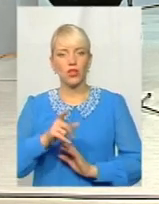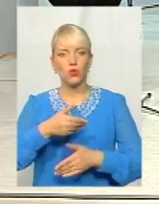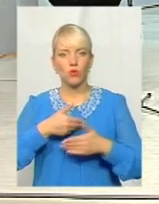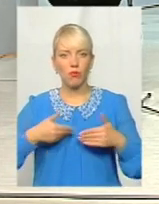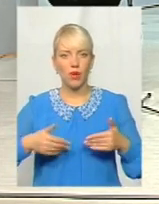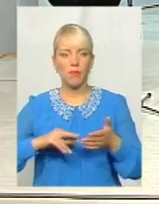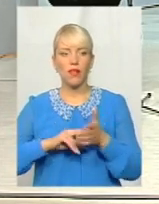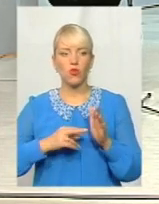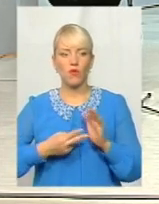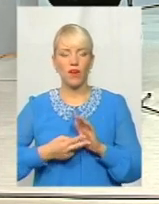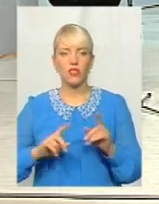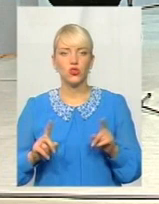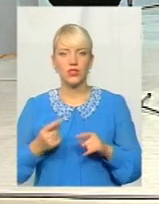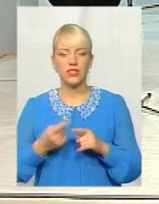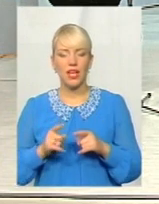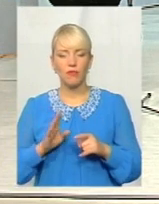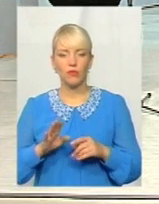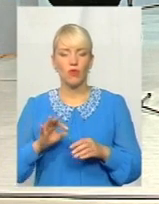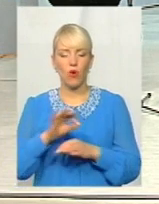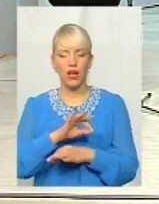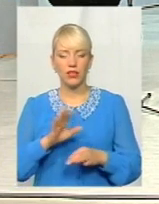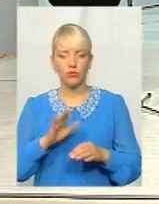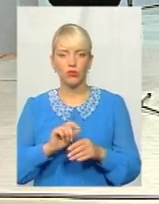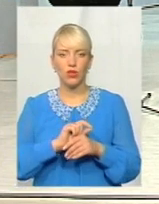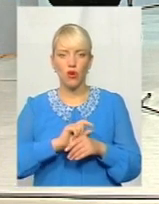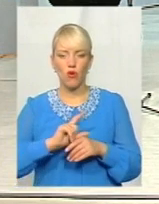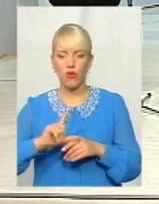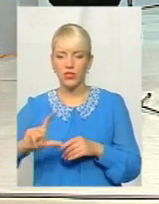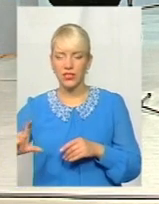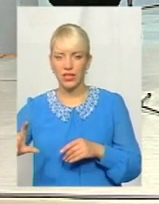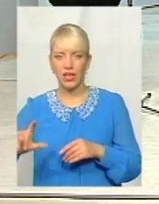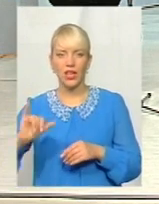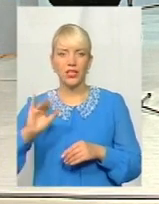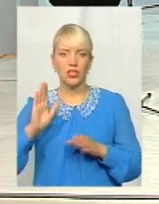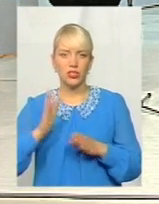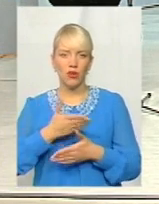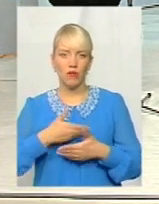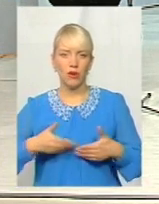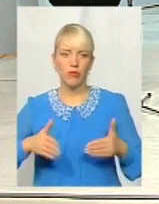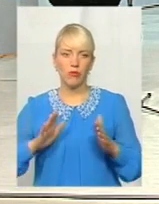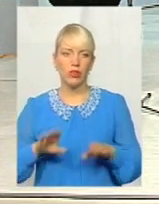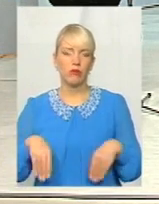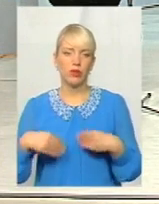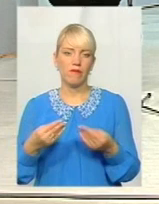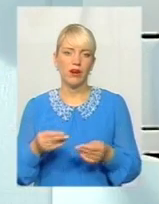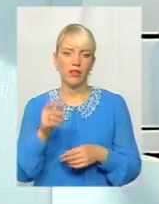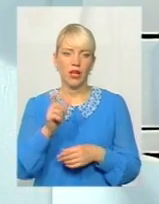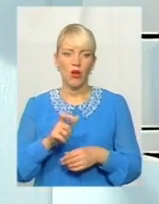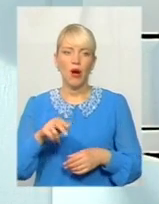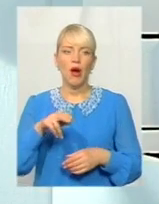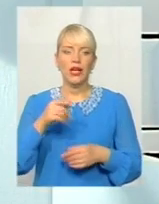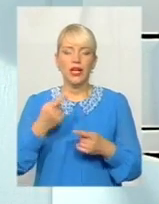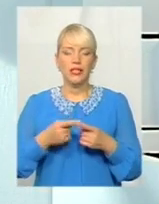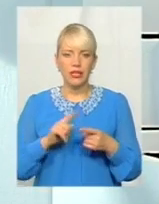що цей проект буде рости в прогресії, що цього року ми будемо давати людям на їхні проекти по 1000